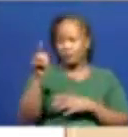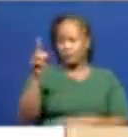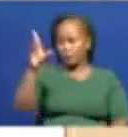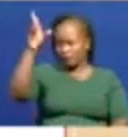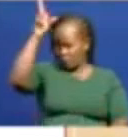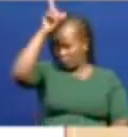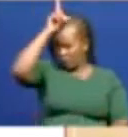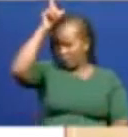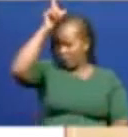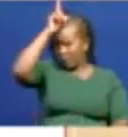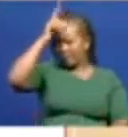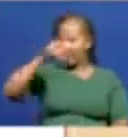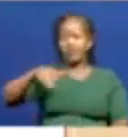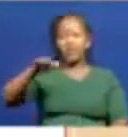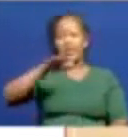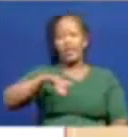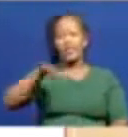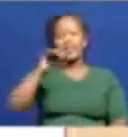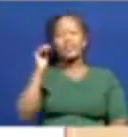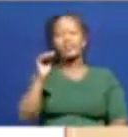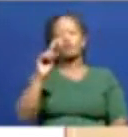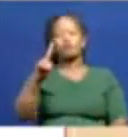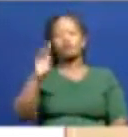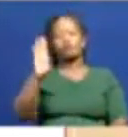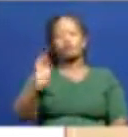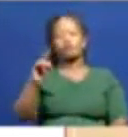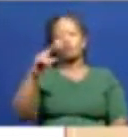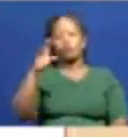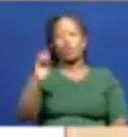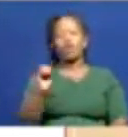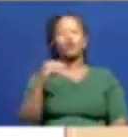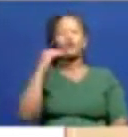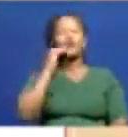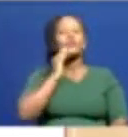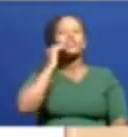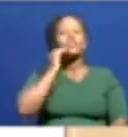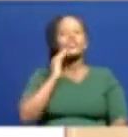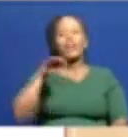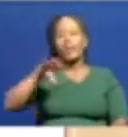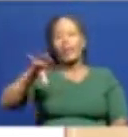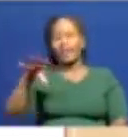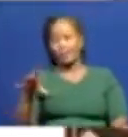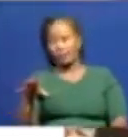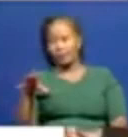Rapenji kusini magharibi mwa kata ya Lego, kaunti ya Siaya.